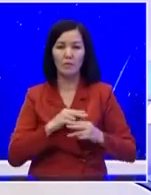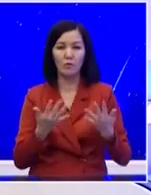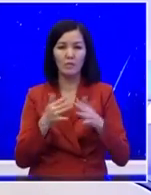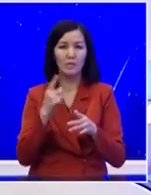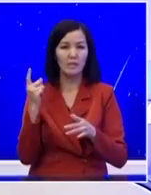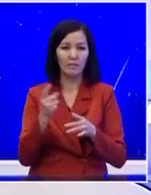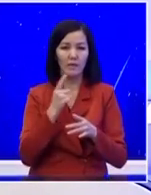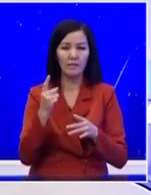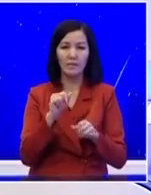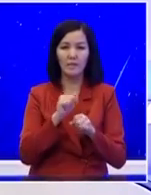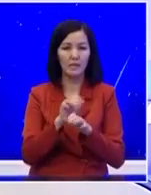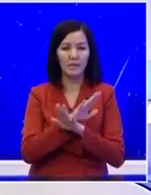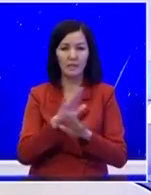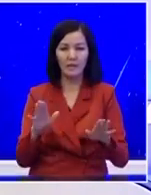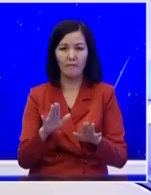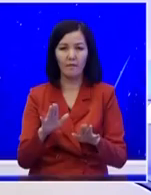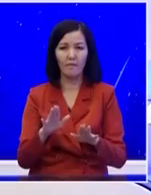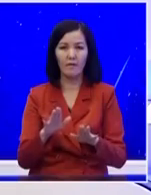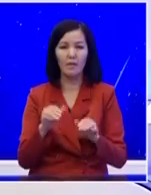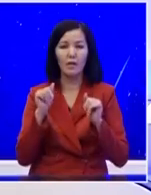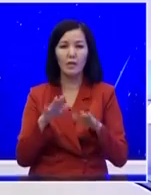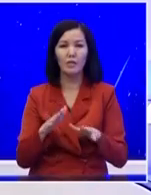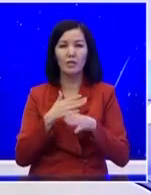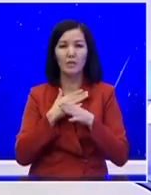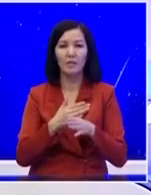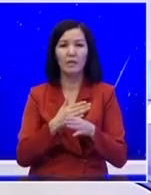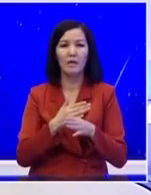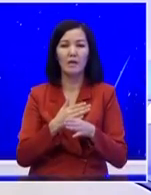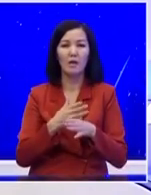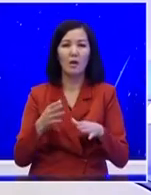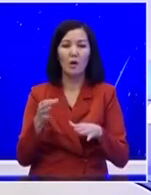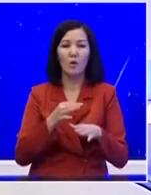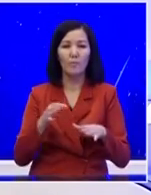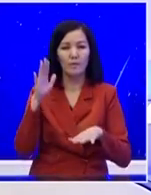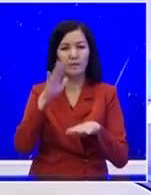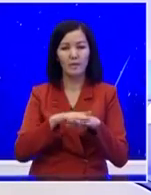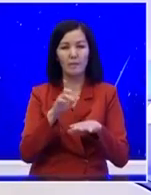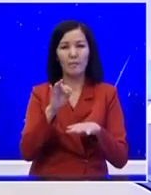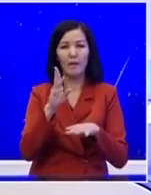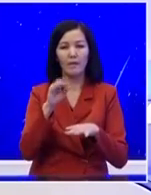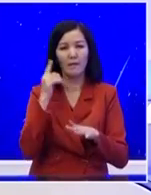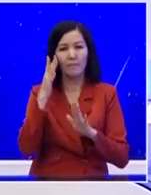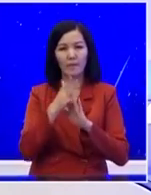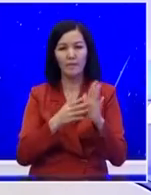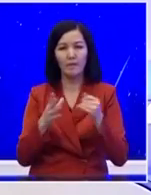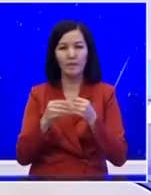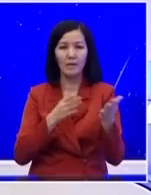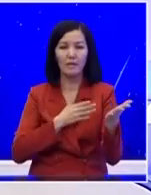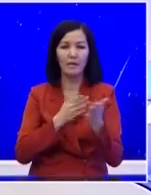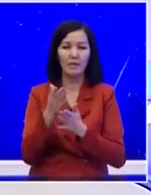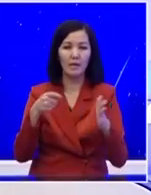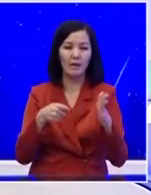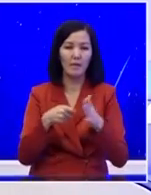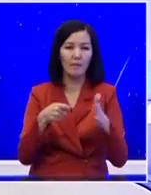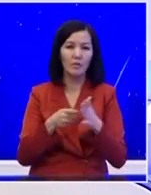не останавливались ни на минутку. Такому решению посодействовал глава края Амандык Баталов. Понимая, что аграрный сектор кормящий,